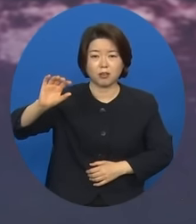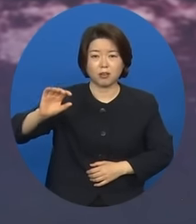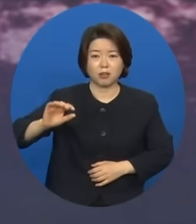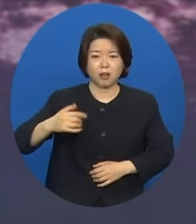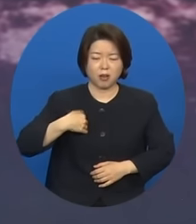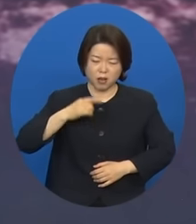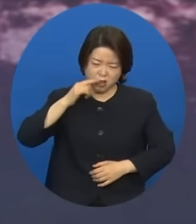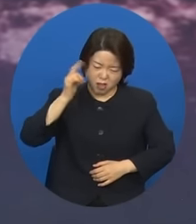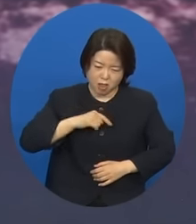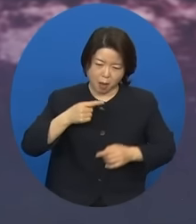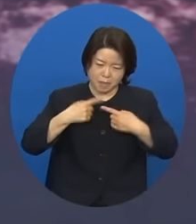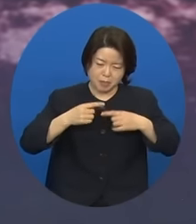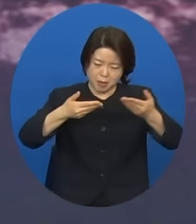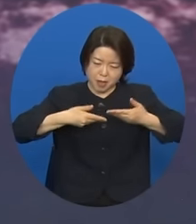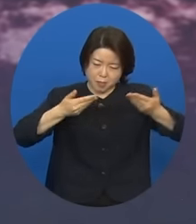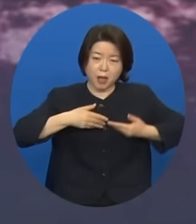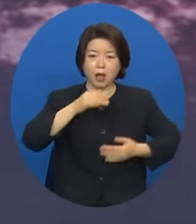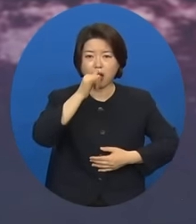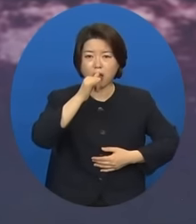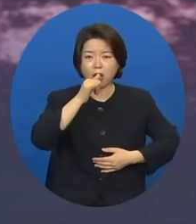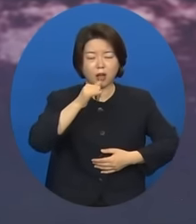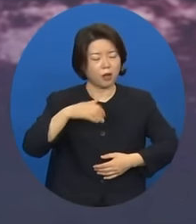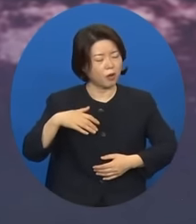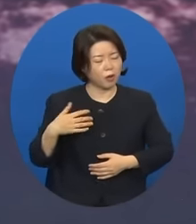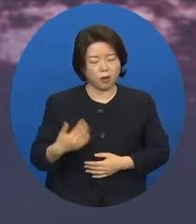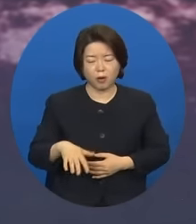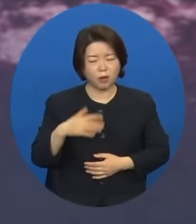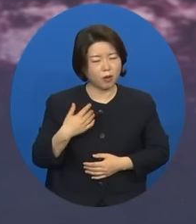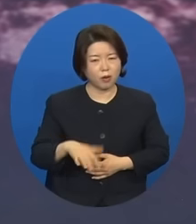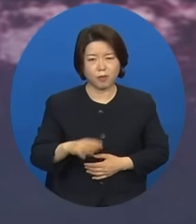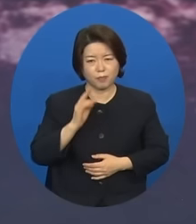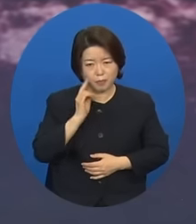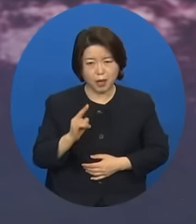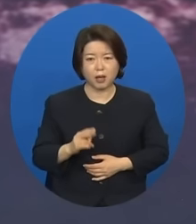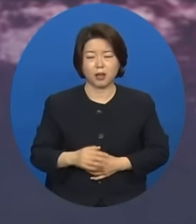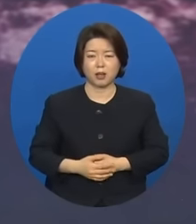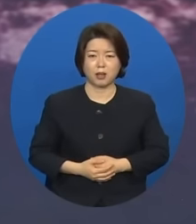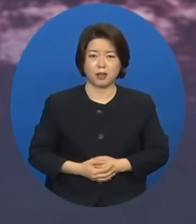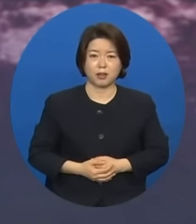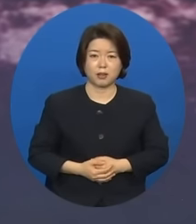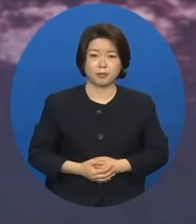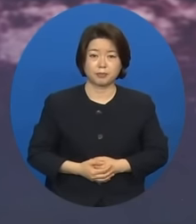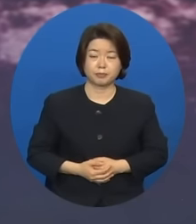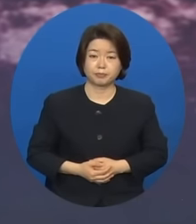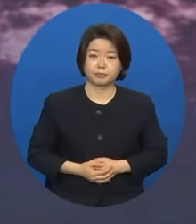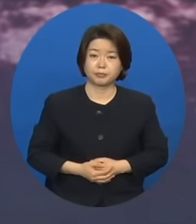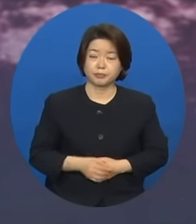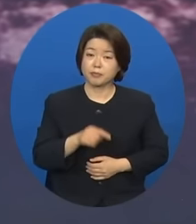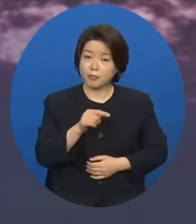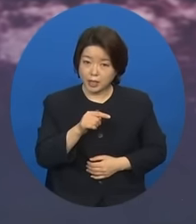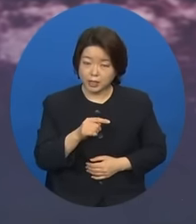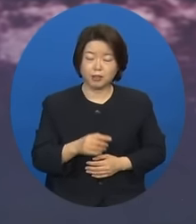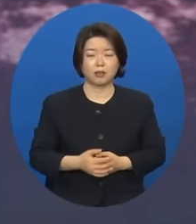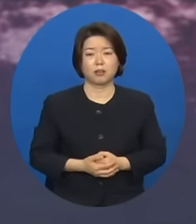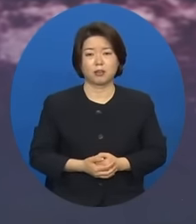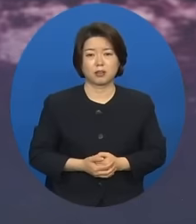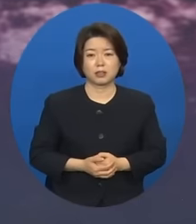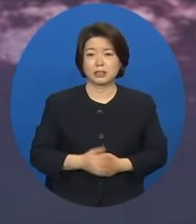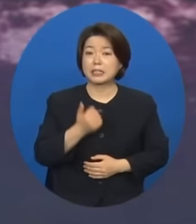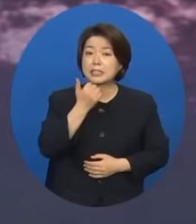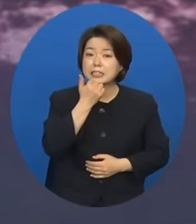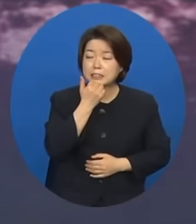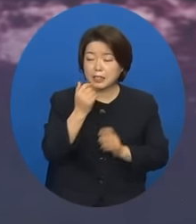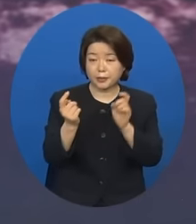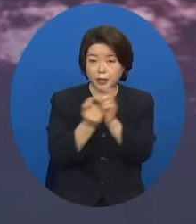SNS 이로 말할 수 없는 거죠 그니까 지금이 이삭이 당하고